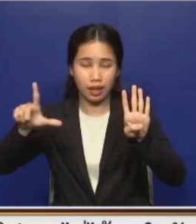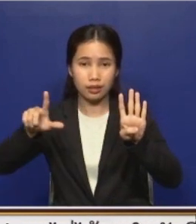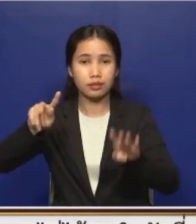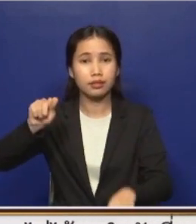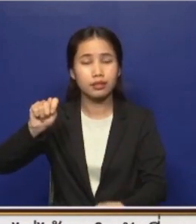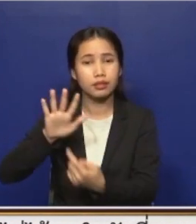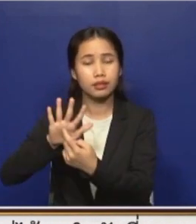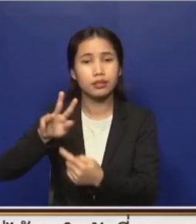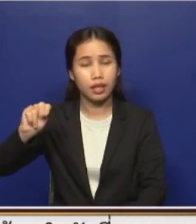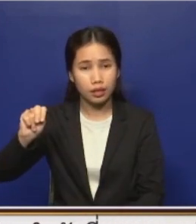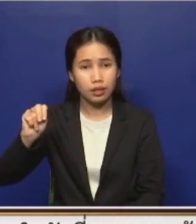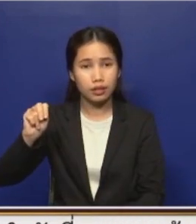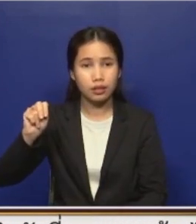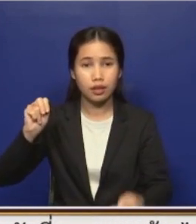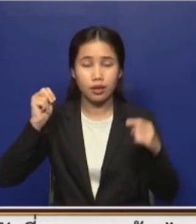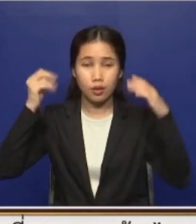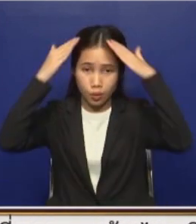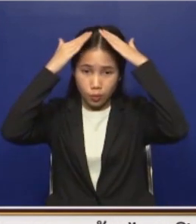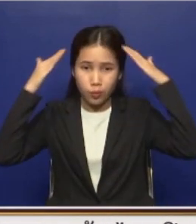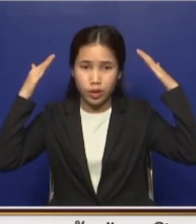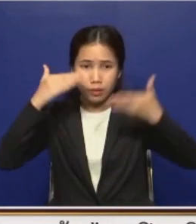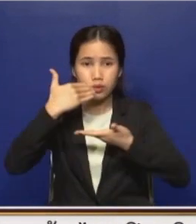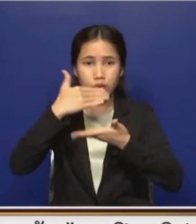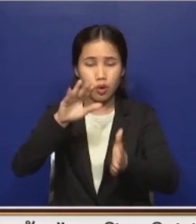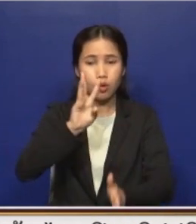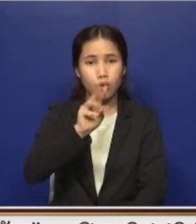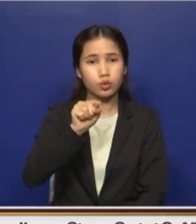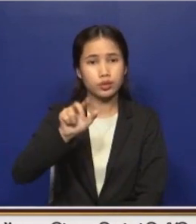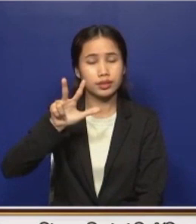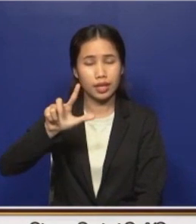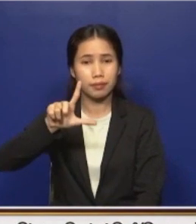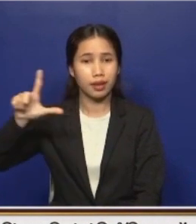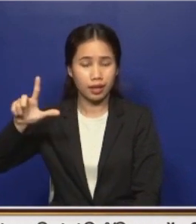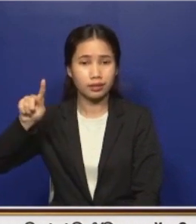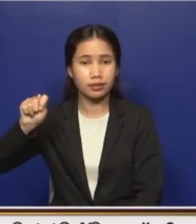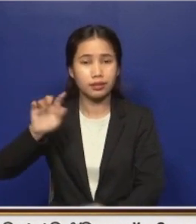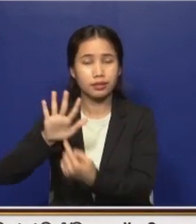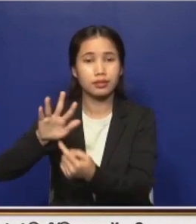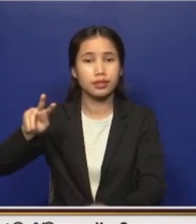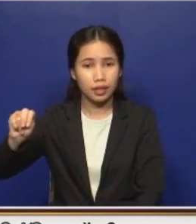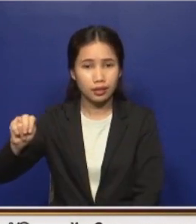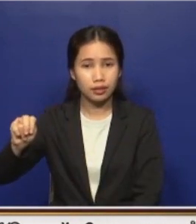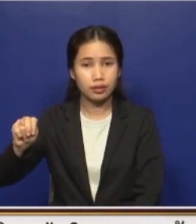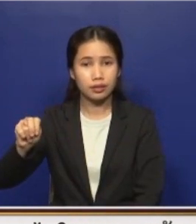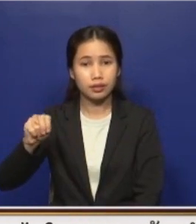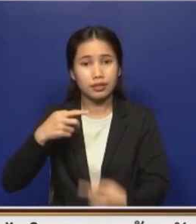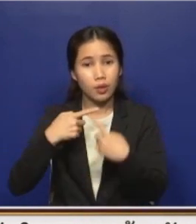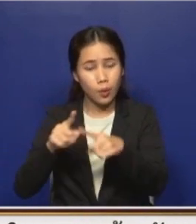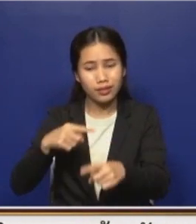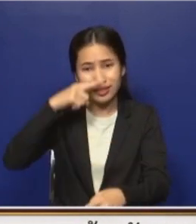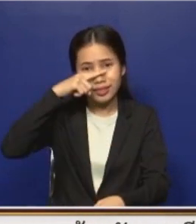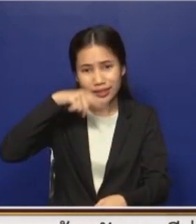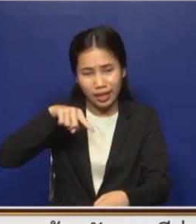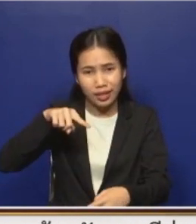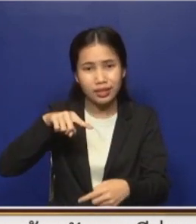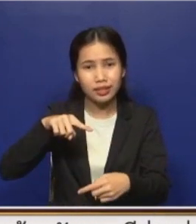ฮะคำถามฮะเป็นเพราะอะไรฮะแล้วบอกเลยนะถ้าไม่พัฒนาไม่ดูแลตลาดดีๆนะ